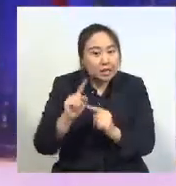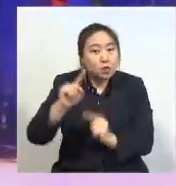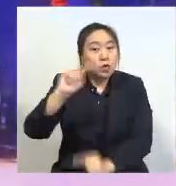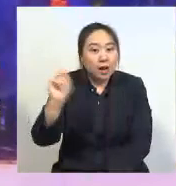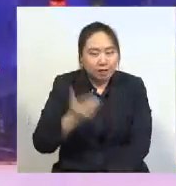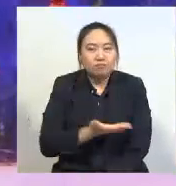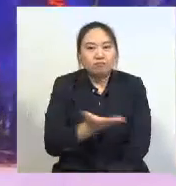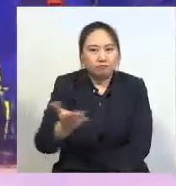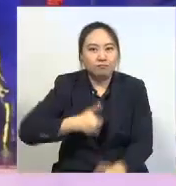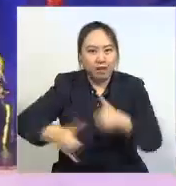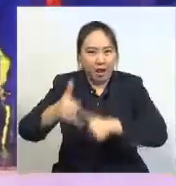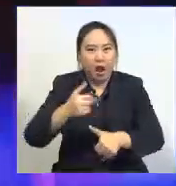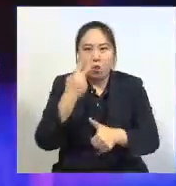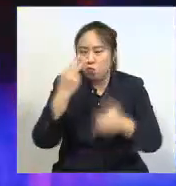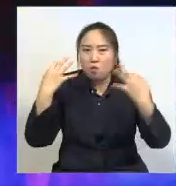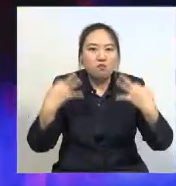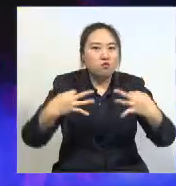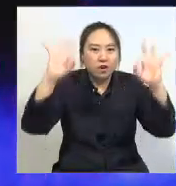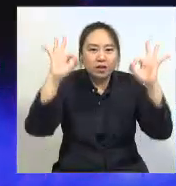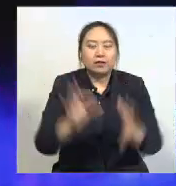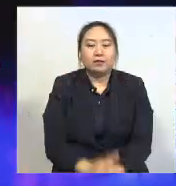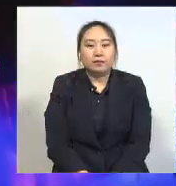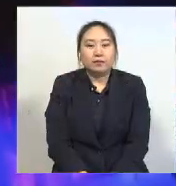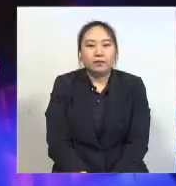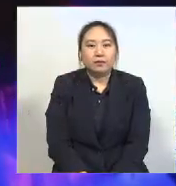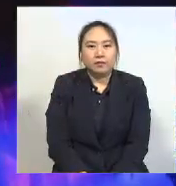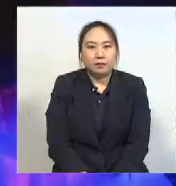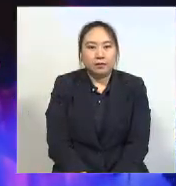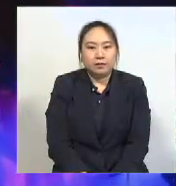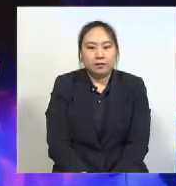สามารถเข้าชมการแสดงฟรีทุกรอบการแสดง